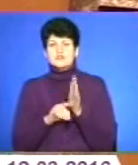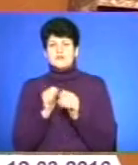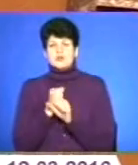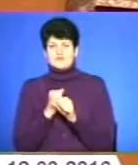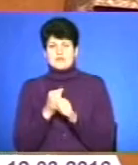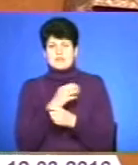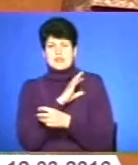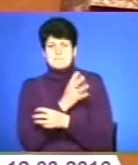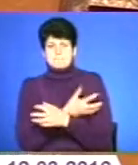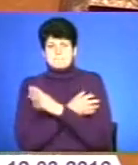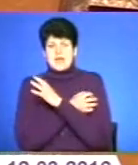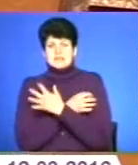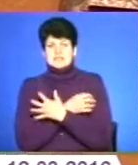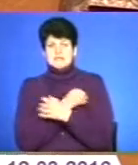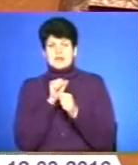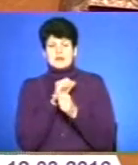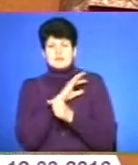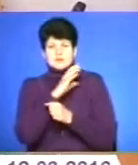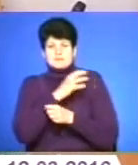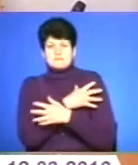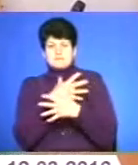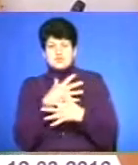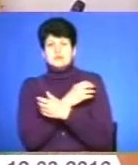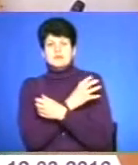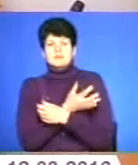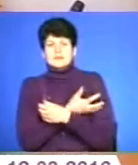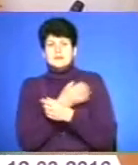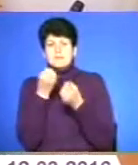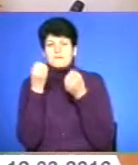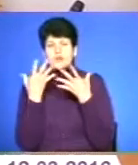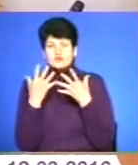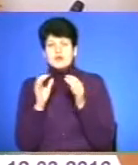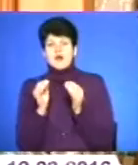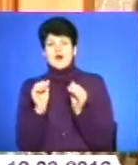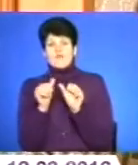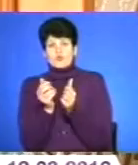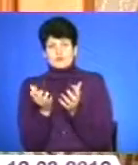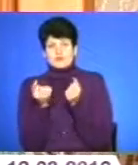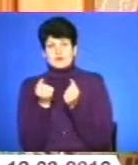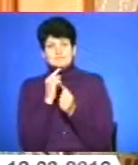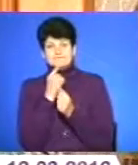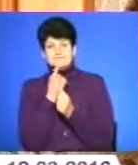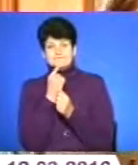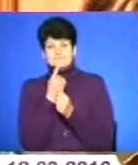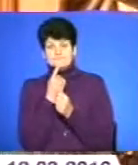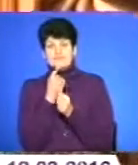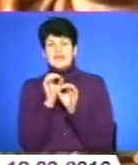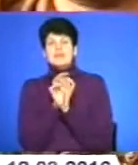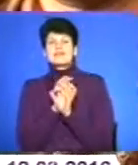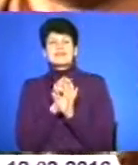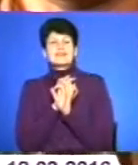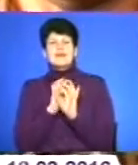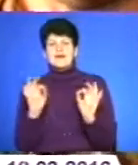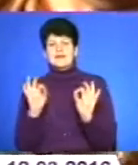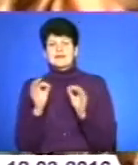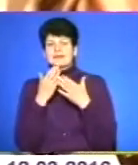м'язовою структурою. Каже, накачати біцепси просто, втримати форму – кропітка справа. Ідеальних параметрів не існує. Якщо